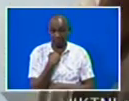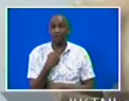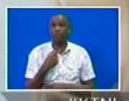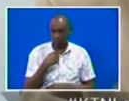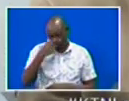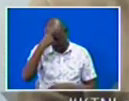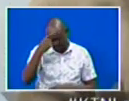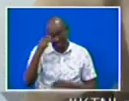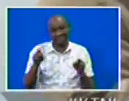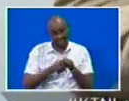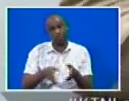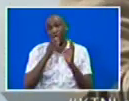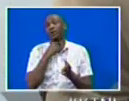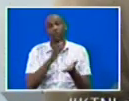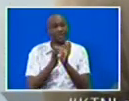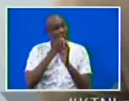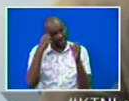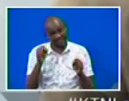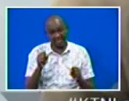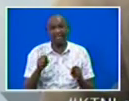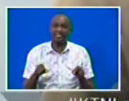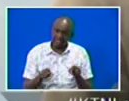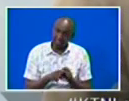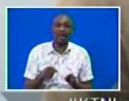na hiyo nia, Kalonzo na hiyo nia.